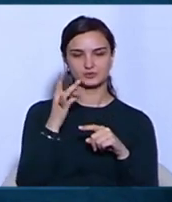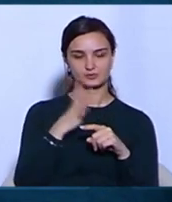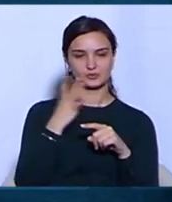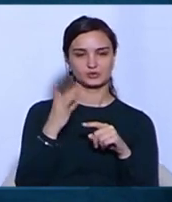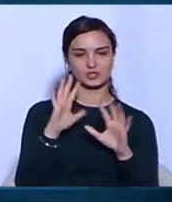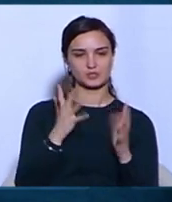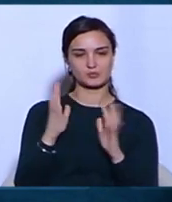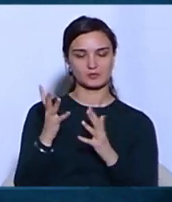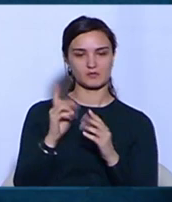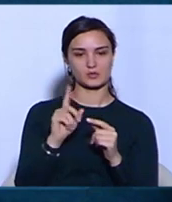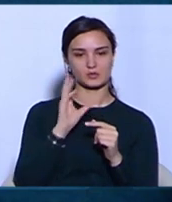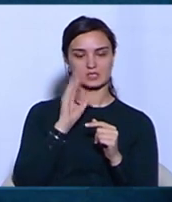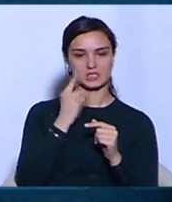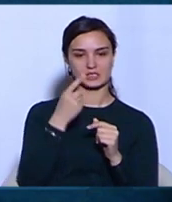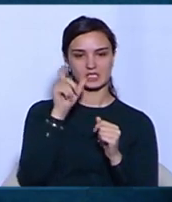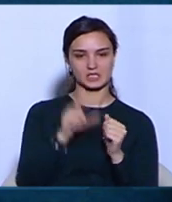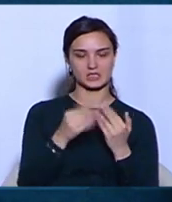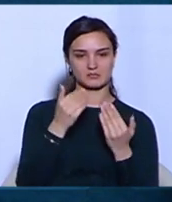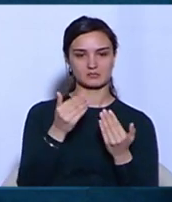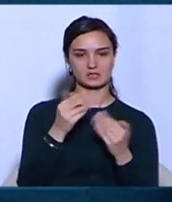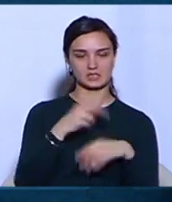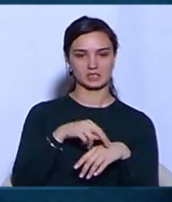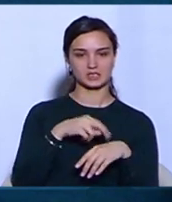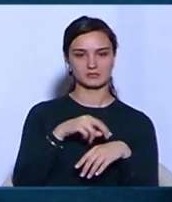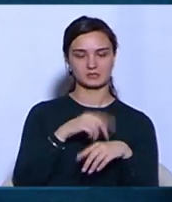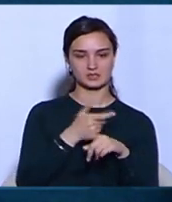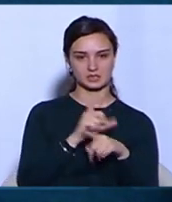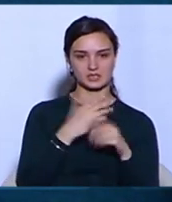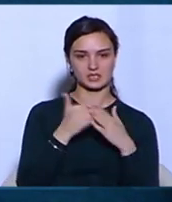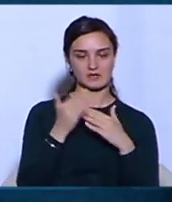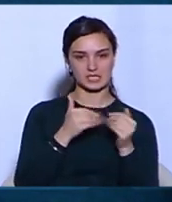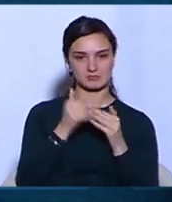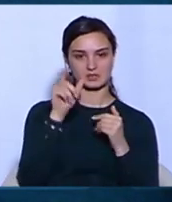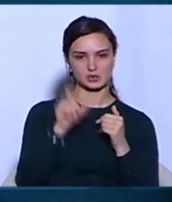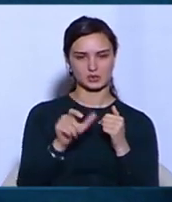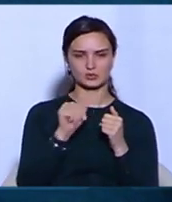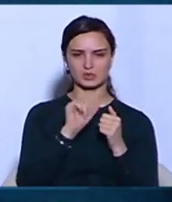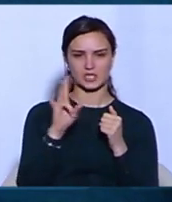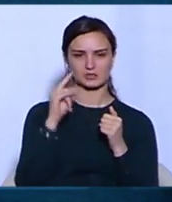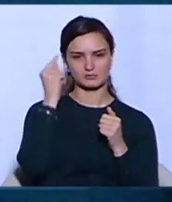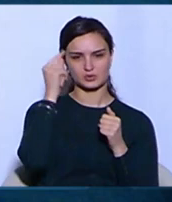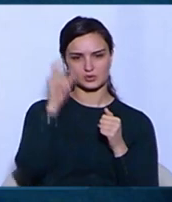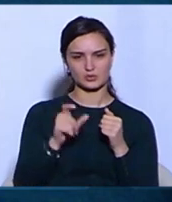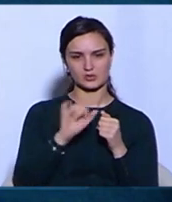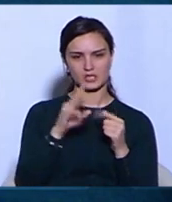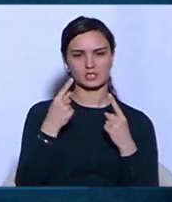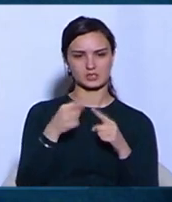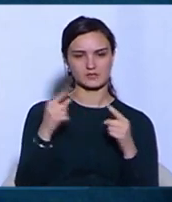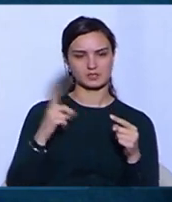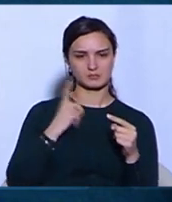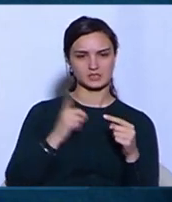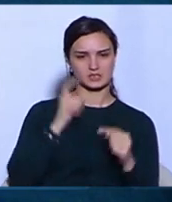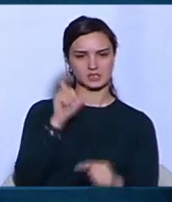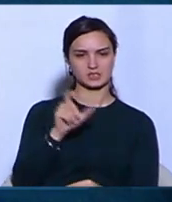შემხვედრია შემთხვევა, როცა ერთი ადამიანი ექიმი თუნდაც ძალიან კვალიფიციური ან ფსიქოლოგი ან სხვა დარგის